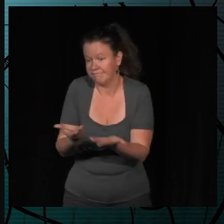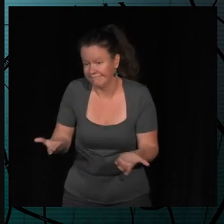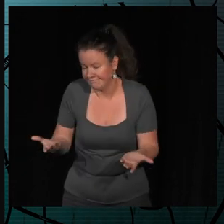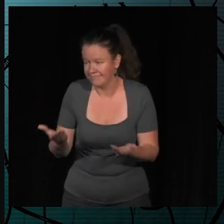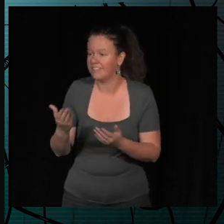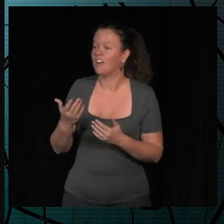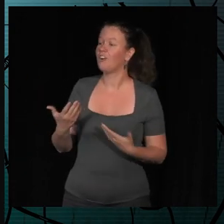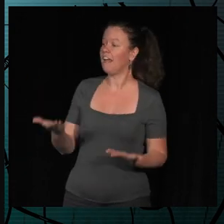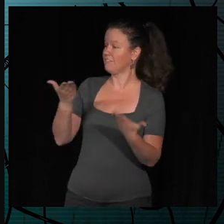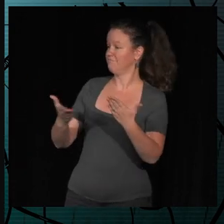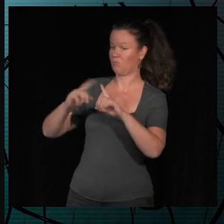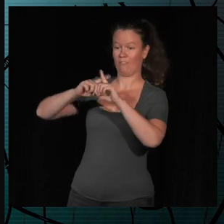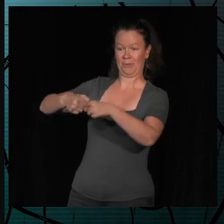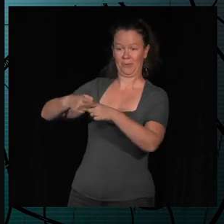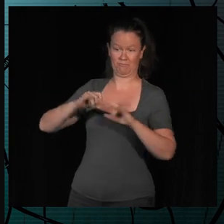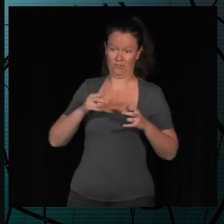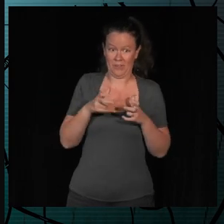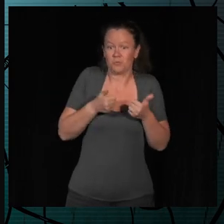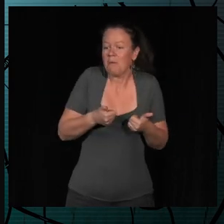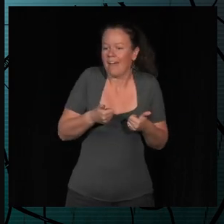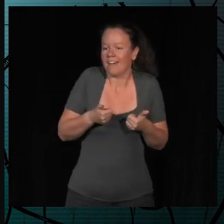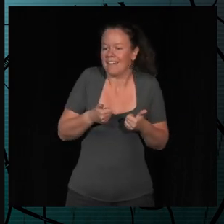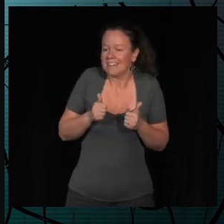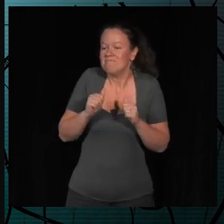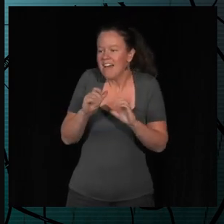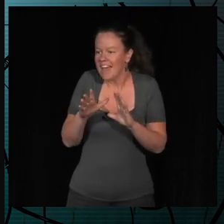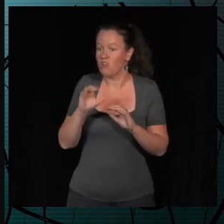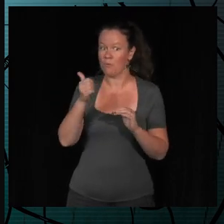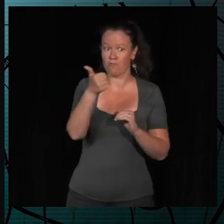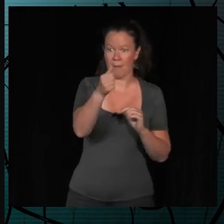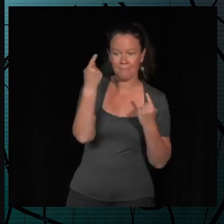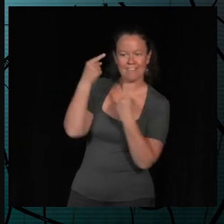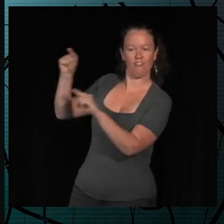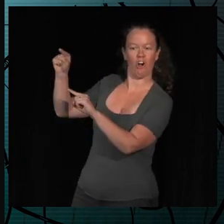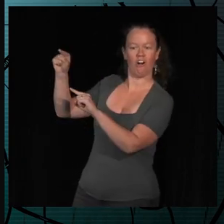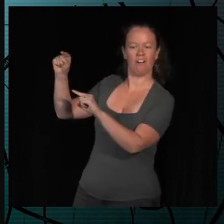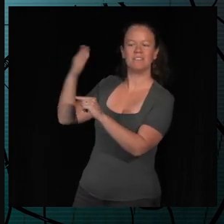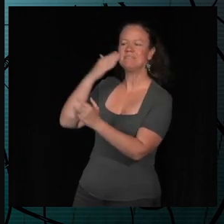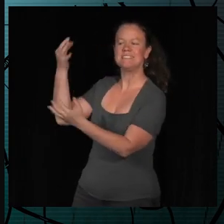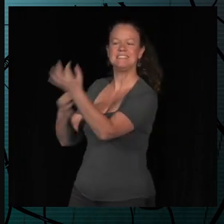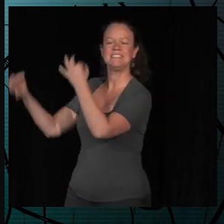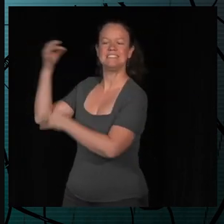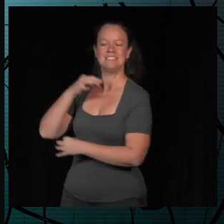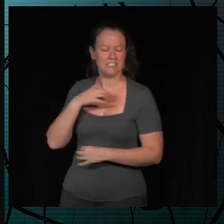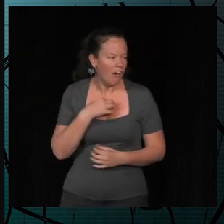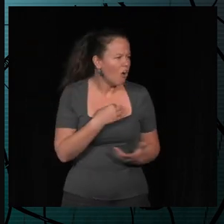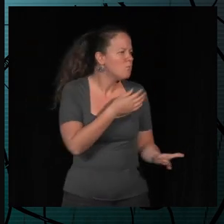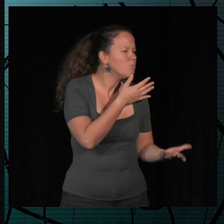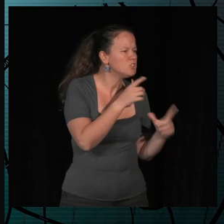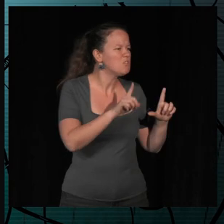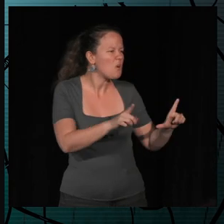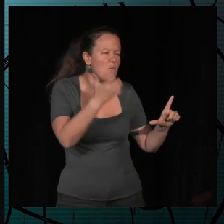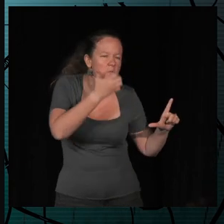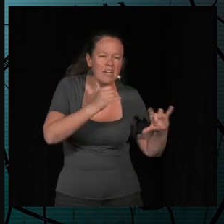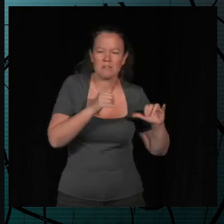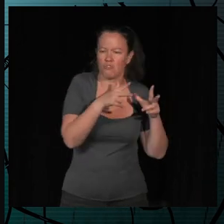j'en doute pas mais ce que je voudrais essayer c'est de vous donner des éléments de langage pour être convaincant pour ne pas rester bouche ouvert